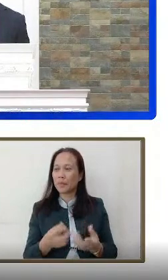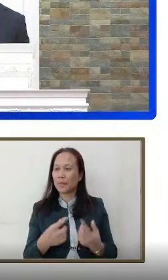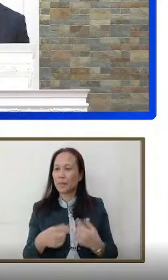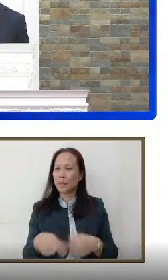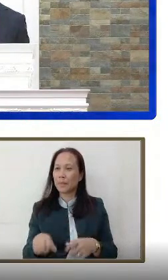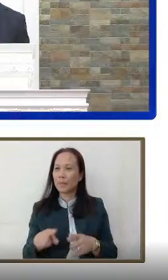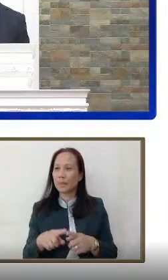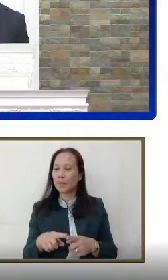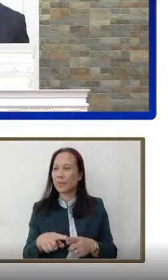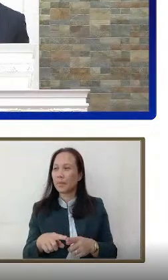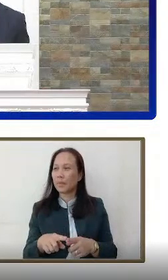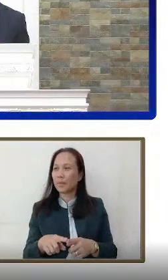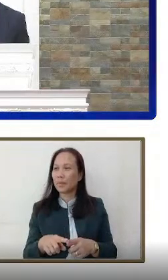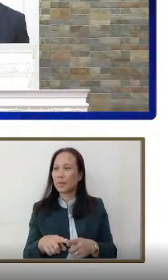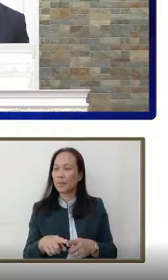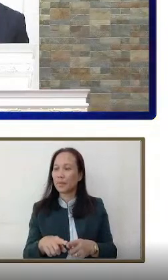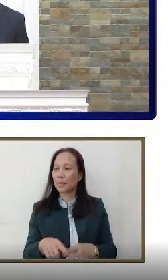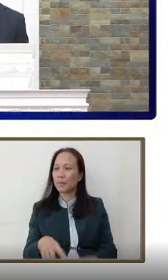17 as of now, no?